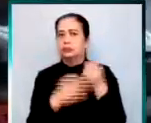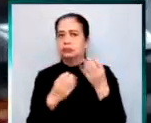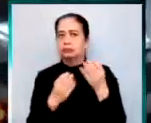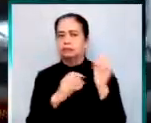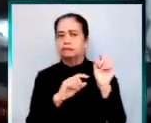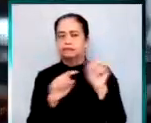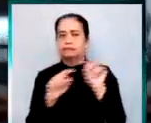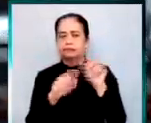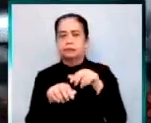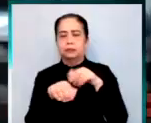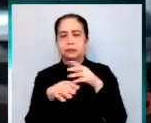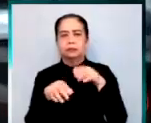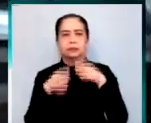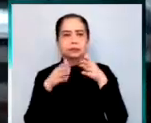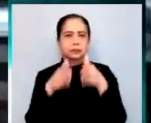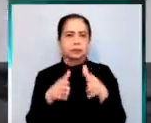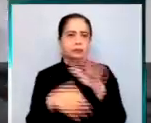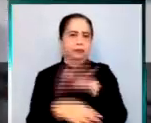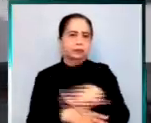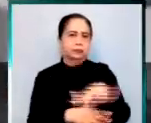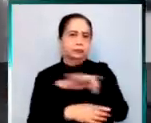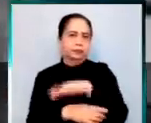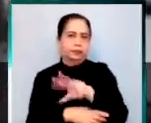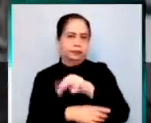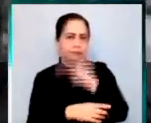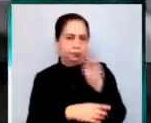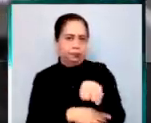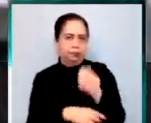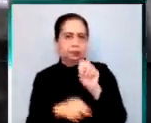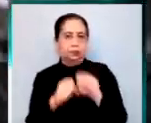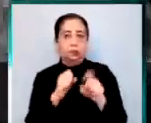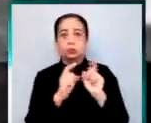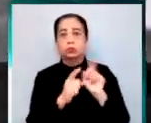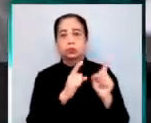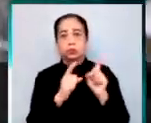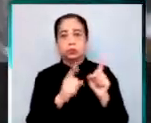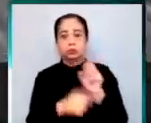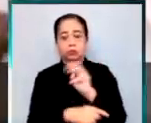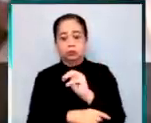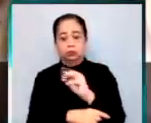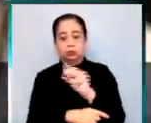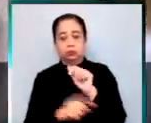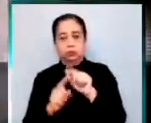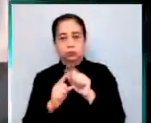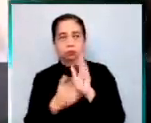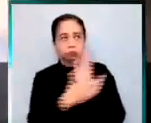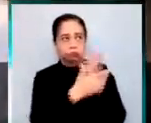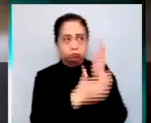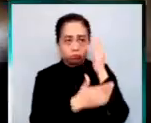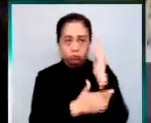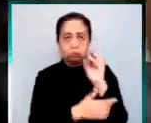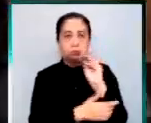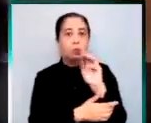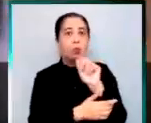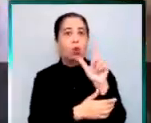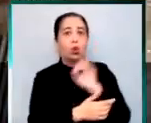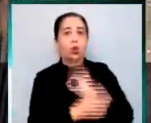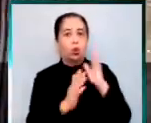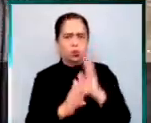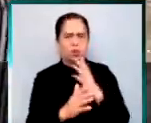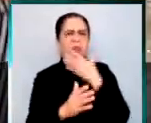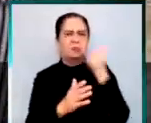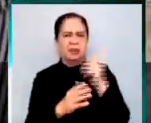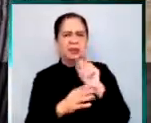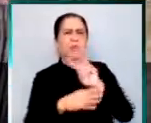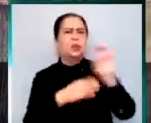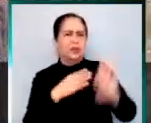mga kalsada sa Metro Manila. Kaya kakausapin daw ng MMDA ang mga mall owner para ma-schedule sa weekends na lamang